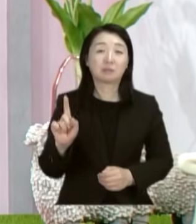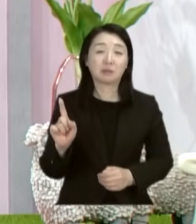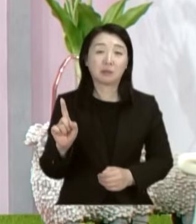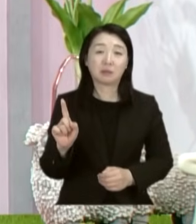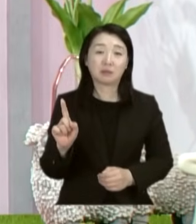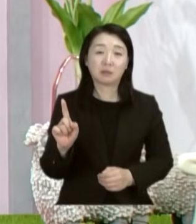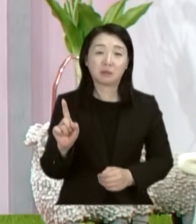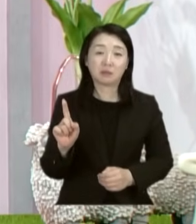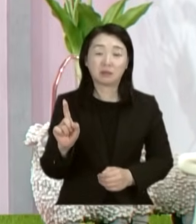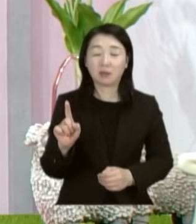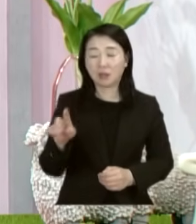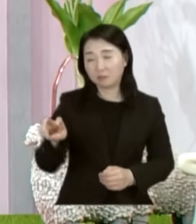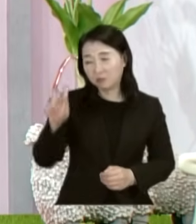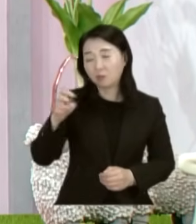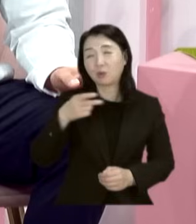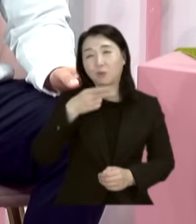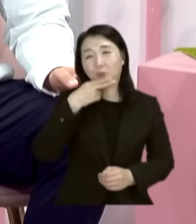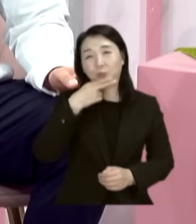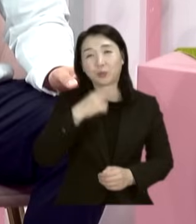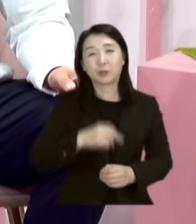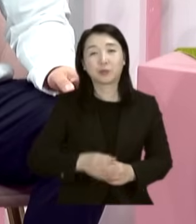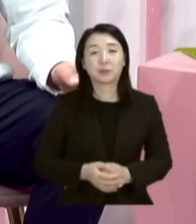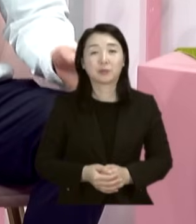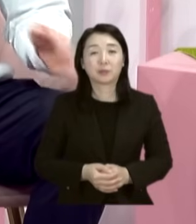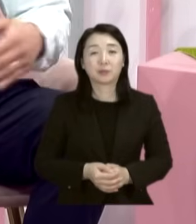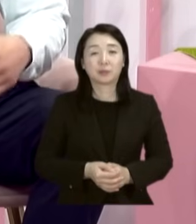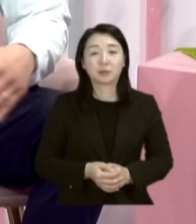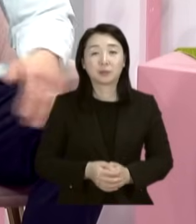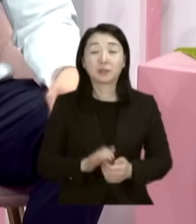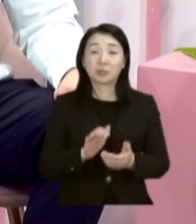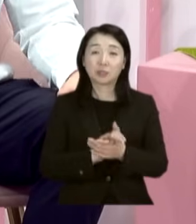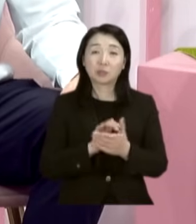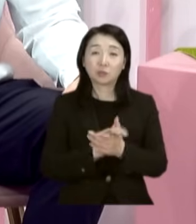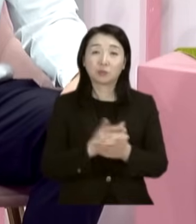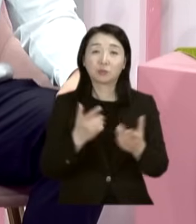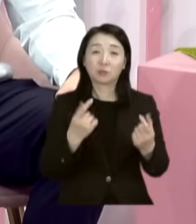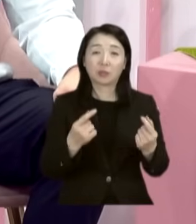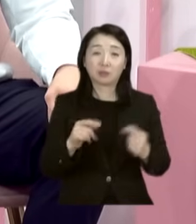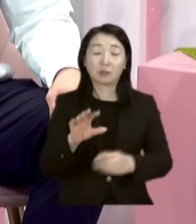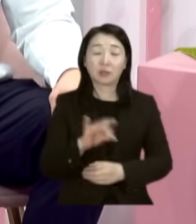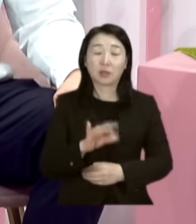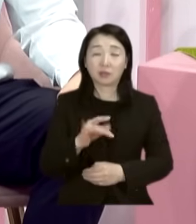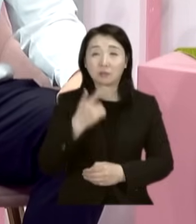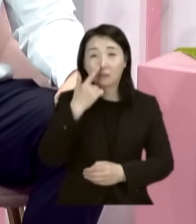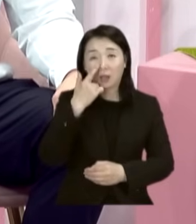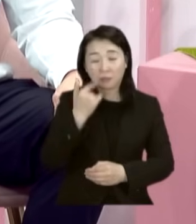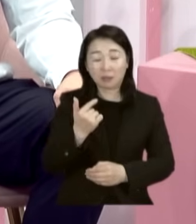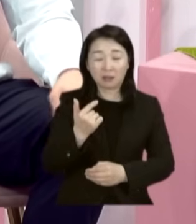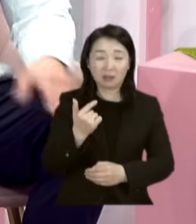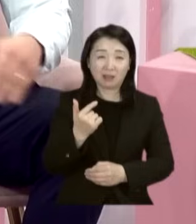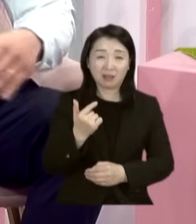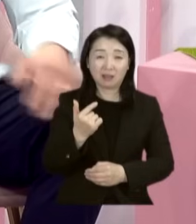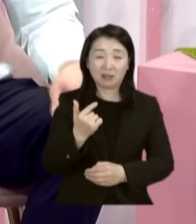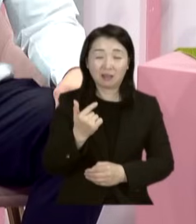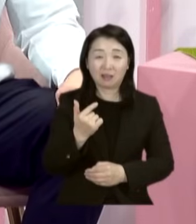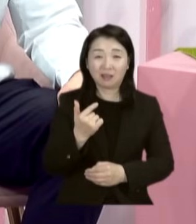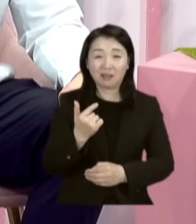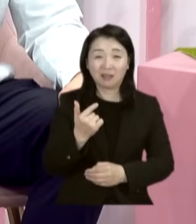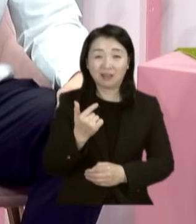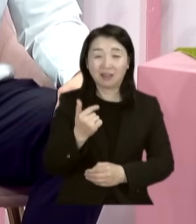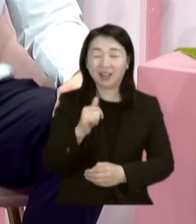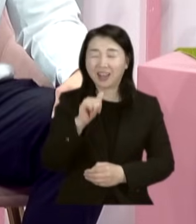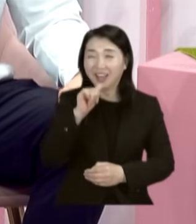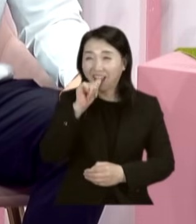정말 아예 미움이 없어요 그 그 친구 네 아 철없는 하면 그냥 철없는 친구 보는